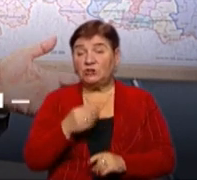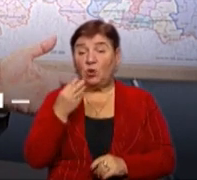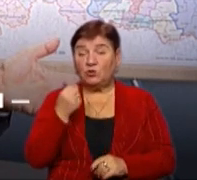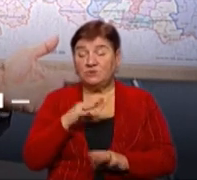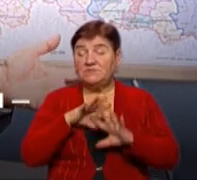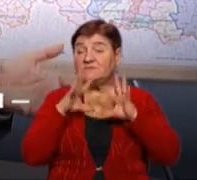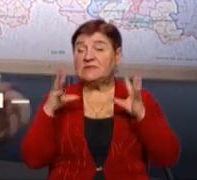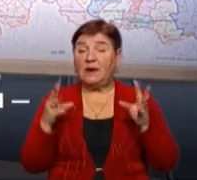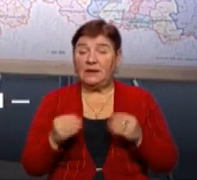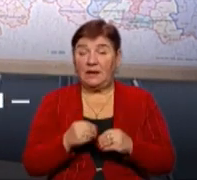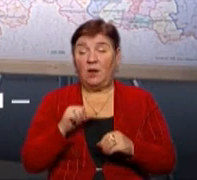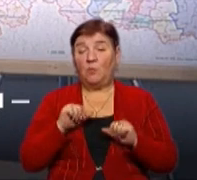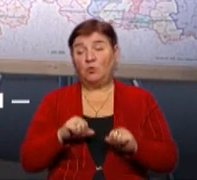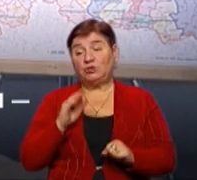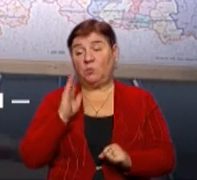коштів, ніж взагалі можуть бути